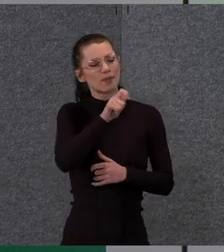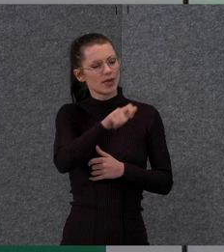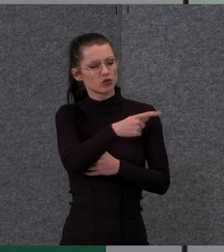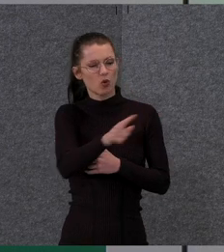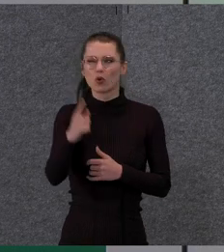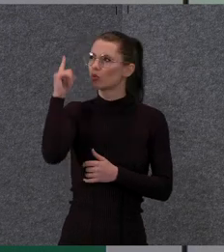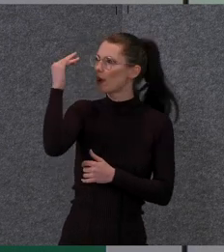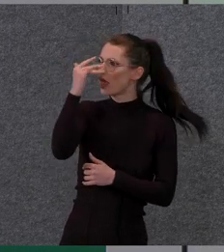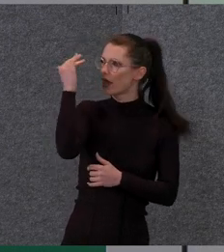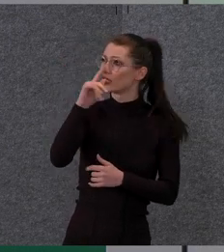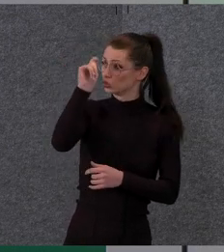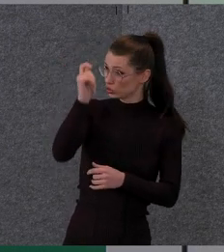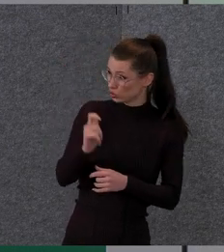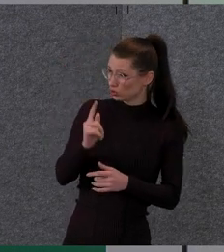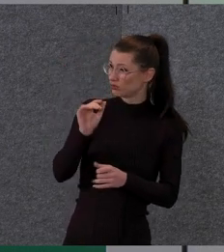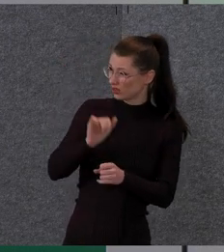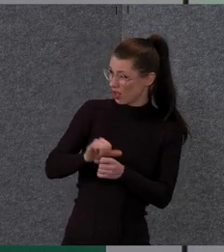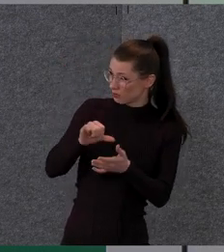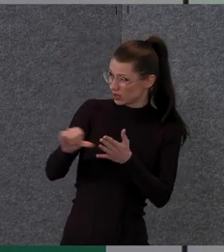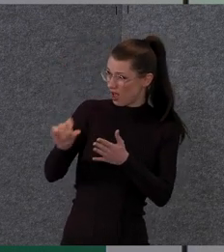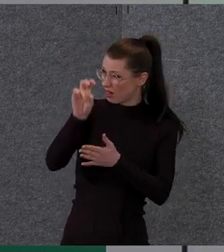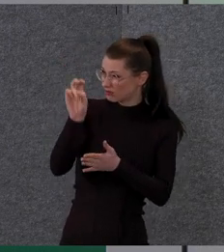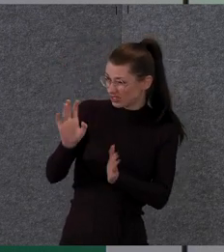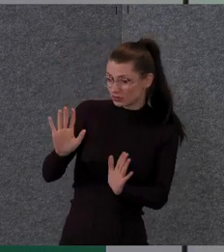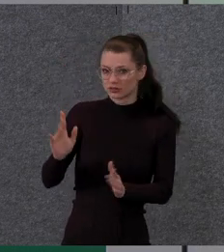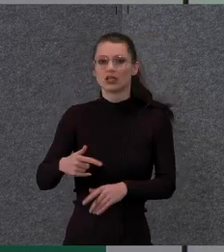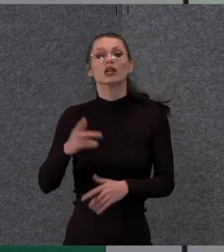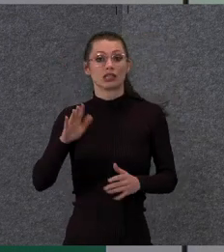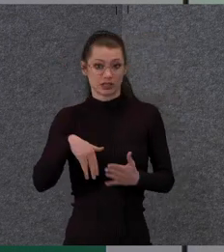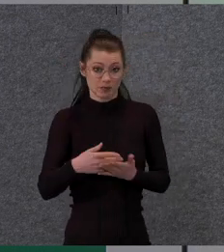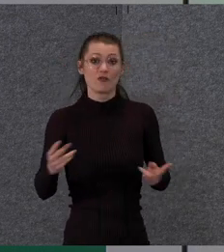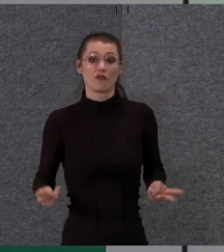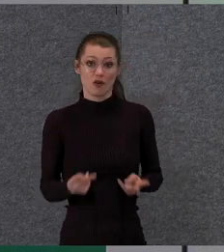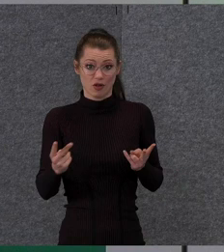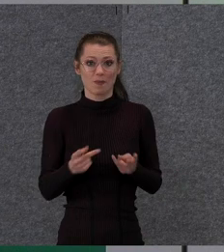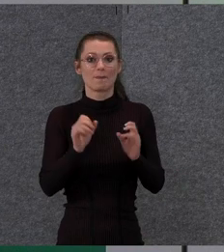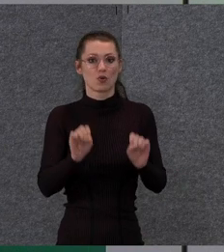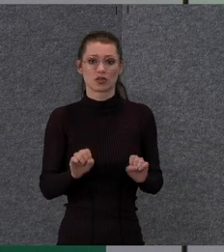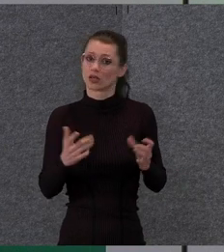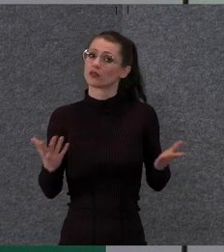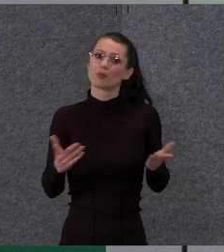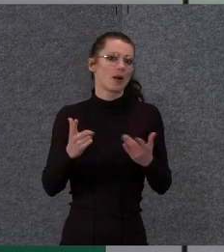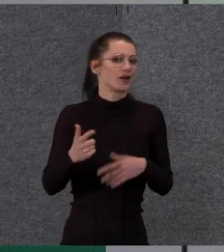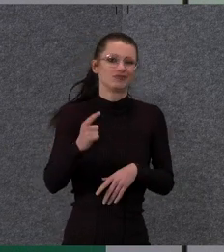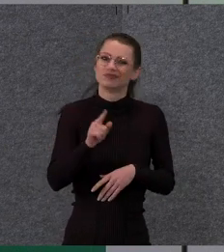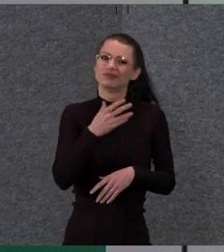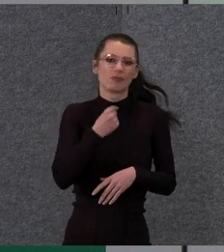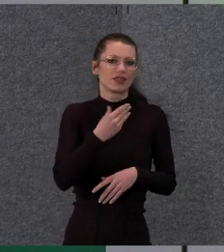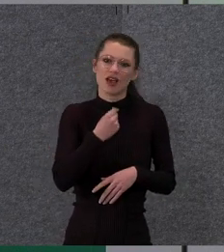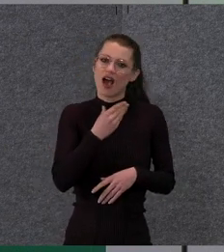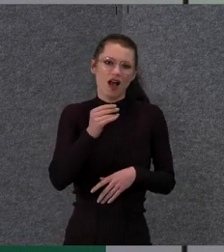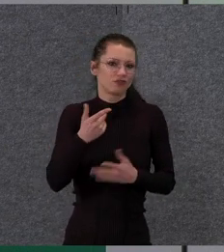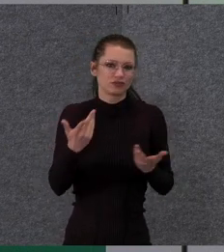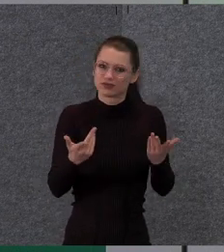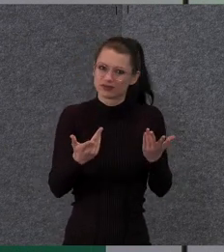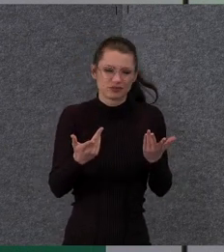machen, ob sie sich ein Studium leisten können. Es gibt zwar Fördermöglichkeiten, diese decken aber oft den Bedarf nicht ab.